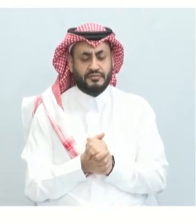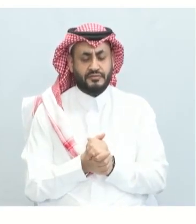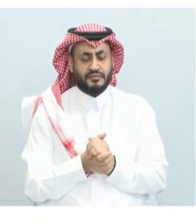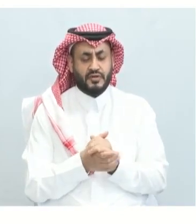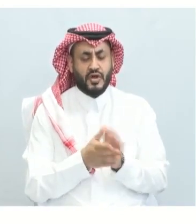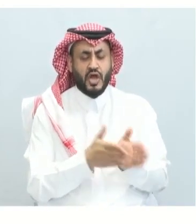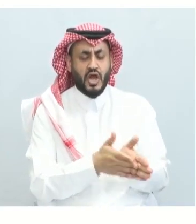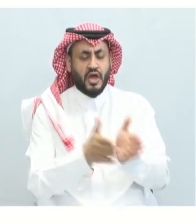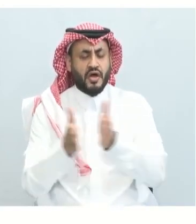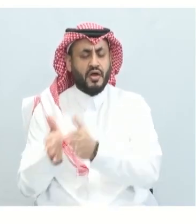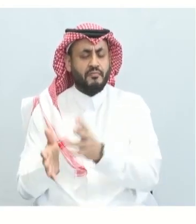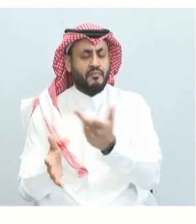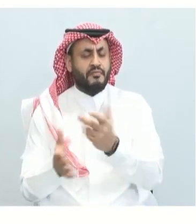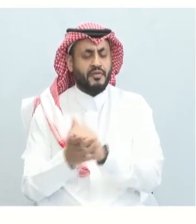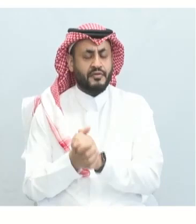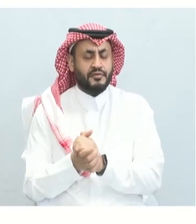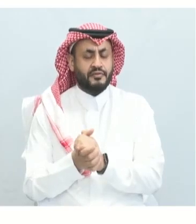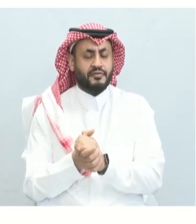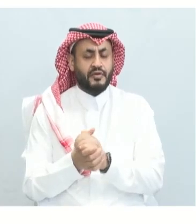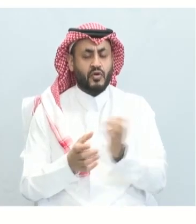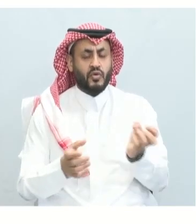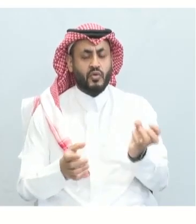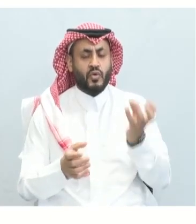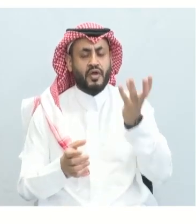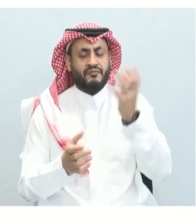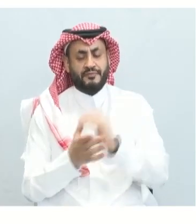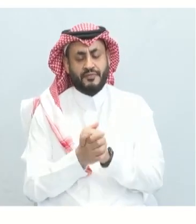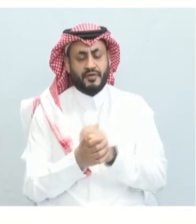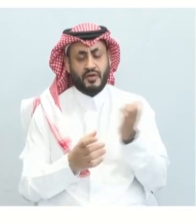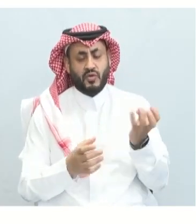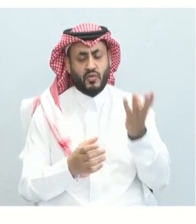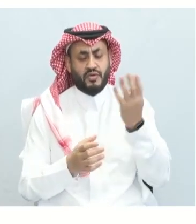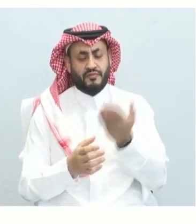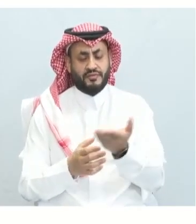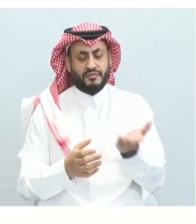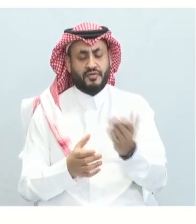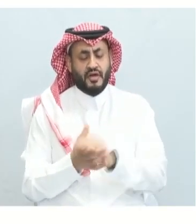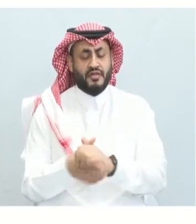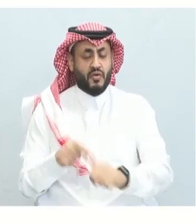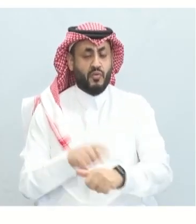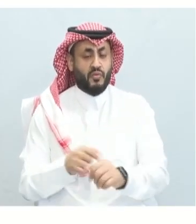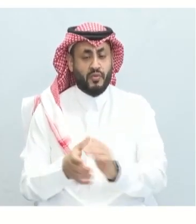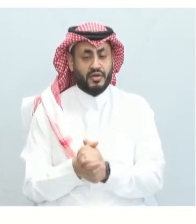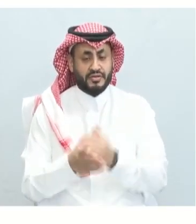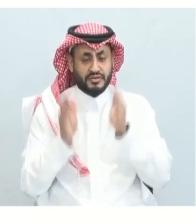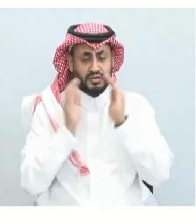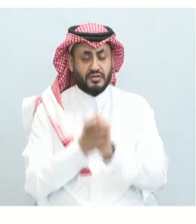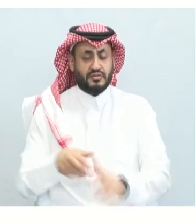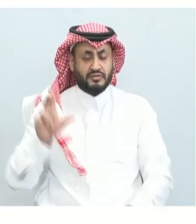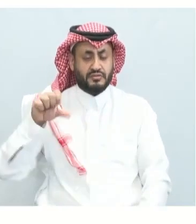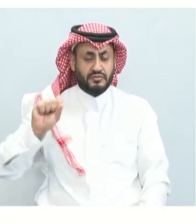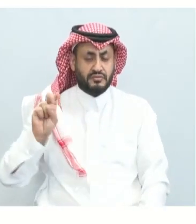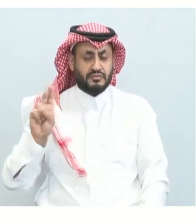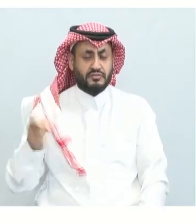العشاء الى ماذا الى طلوع الفجر الى طلوع الفجر هذا هو وقت هذه الصلاه وهي